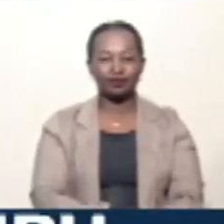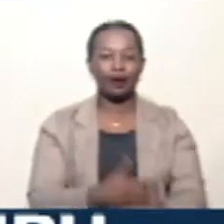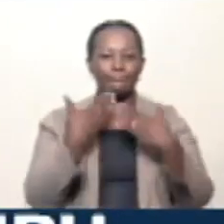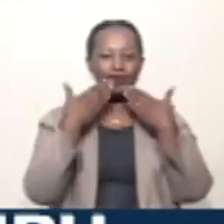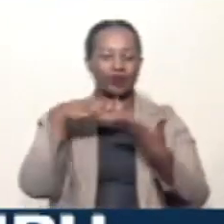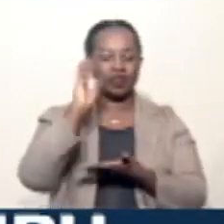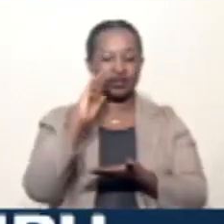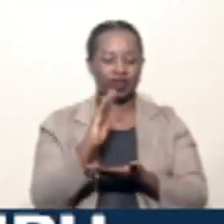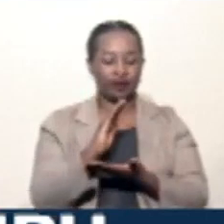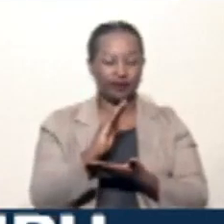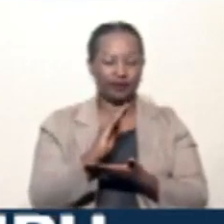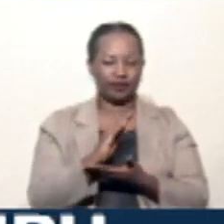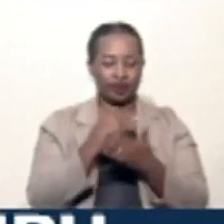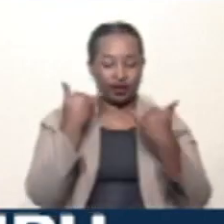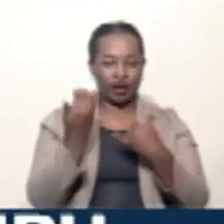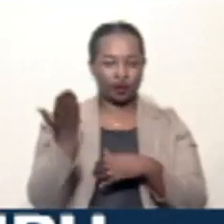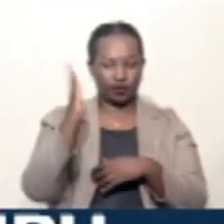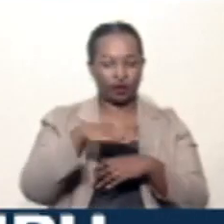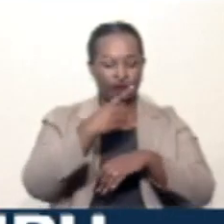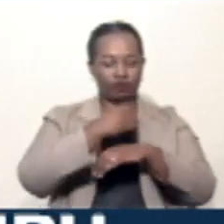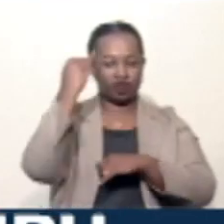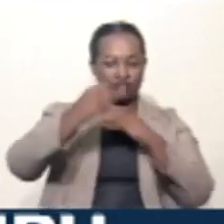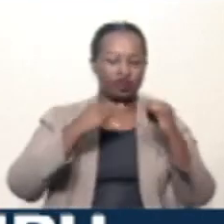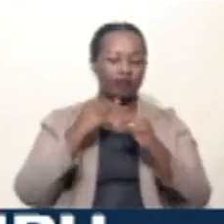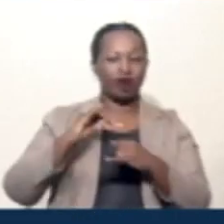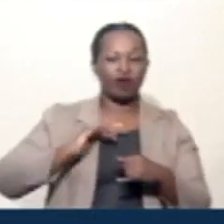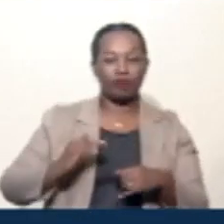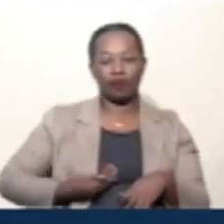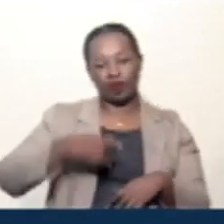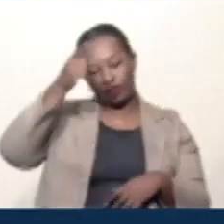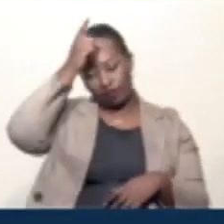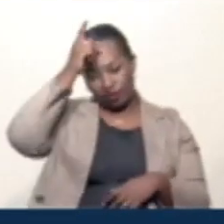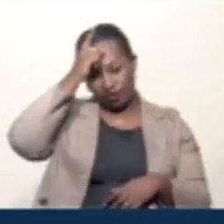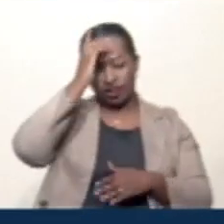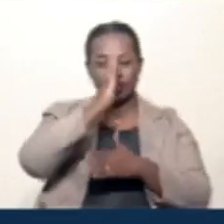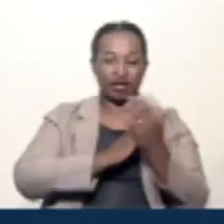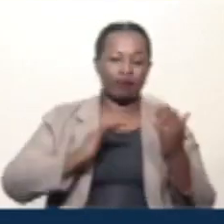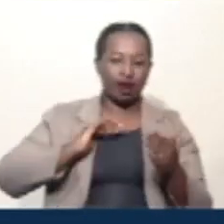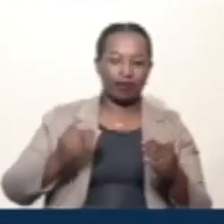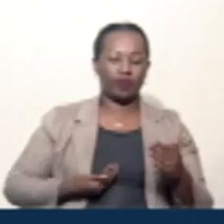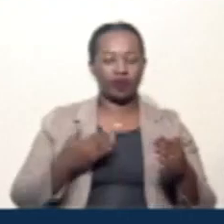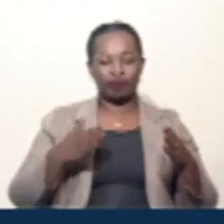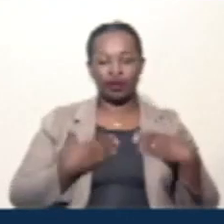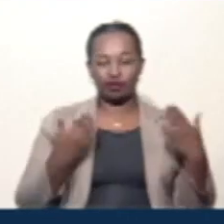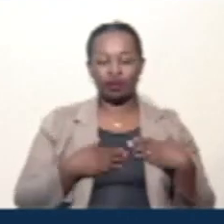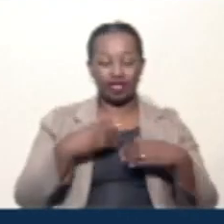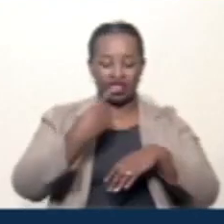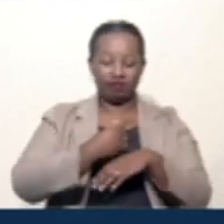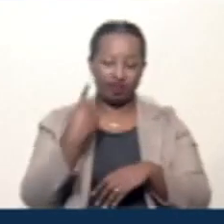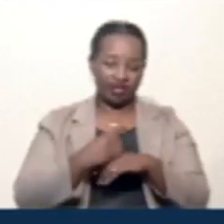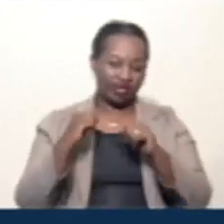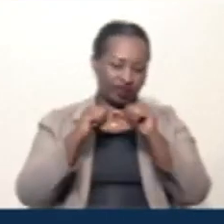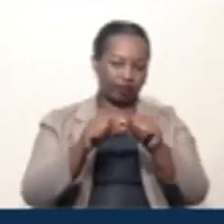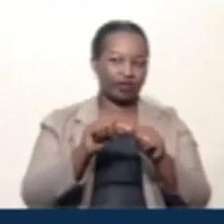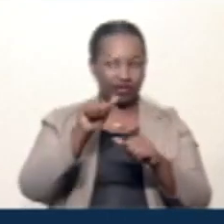Rakoze cyane Mbabazi Dorothy. Reka tugaruke ku munsi mpuzamahanga w'umugore wo mu cyaro. Abagore barishimira ko uko iminsi ihita